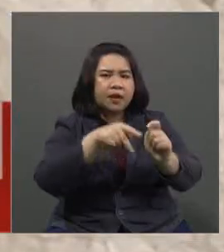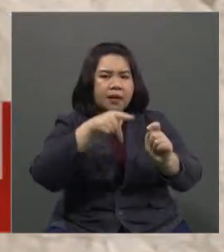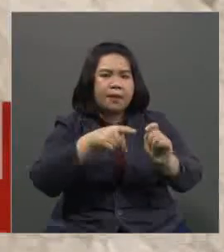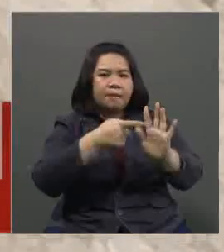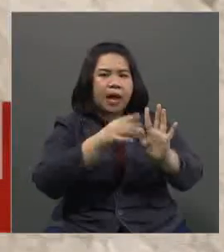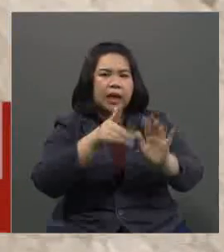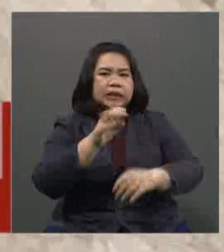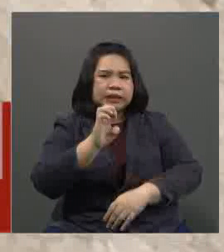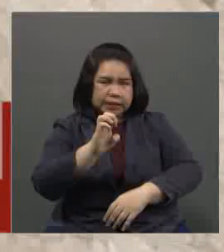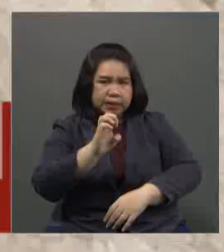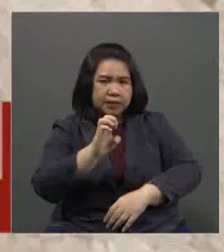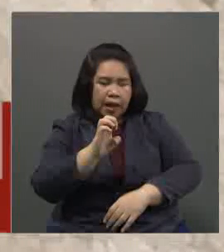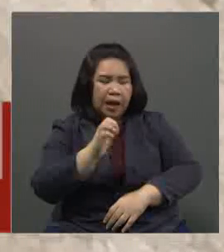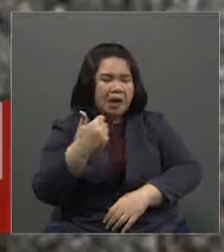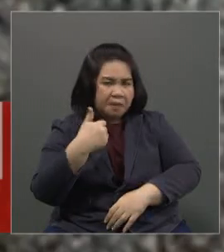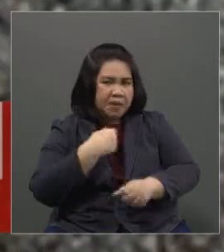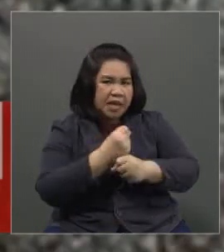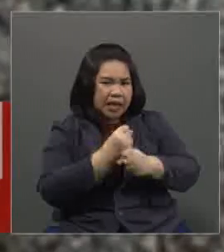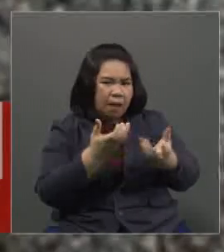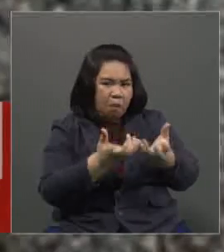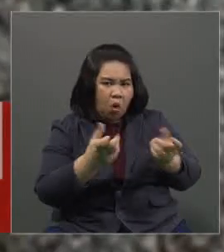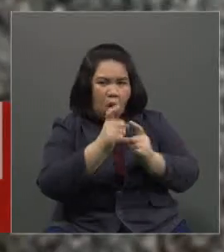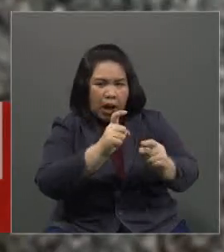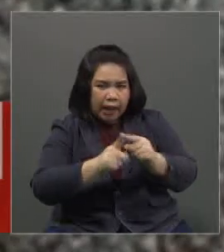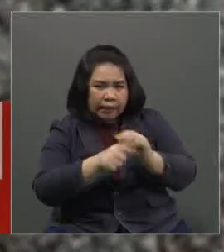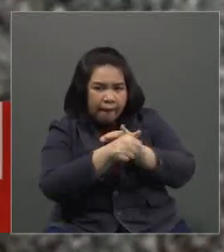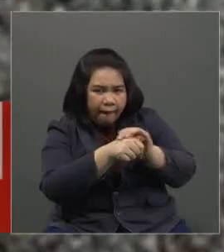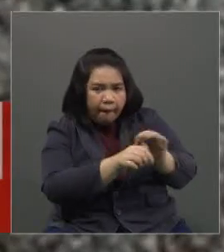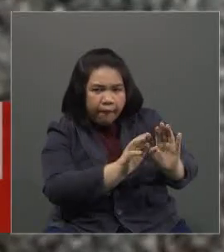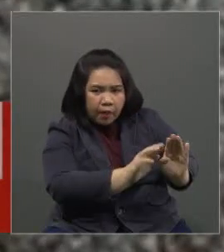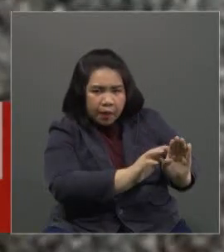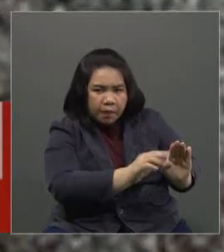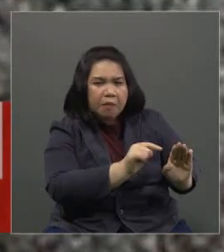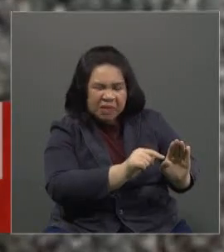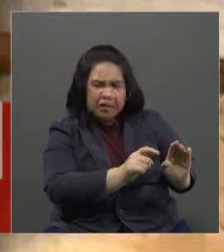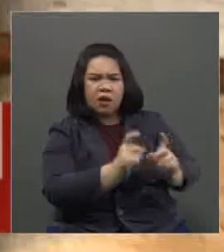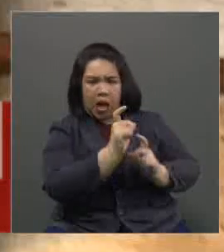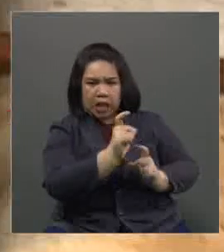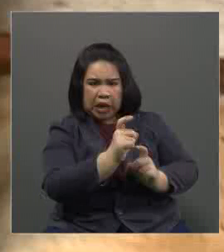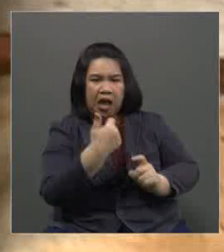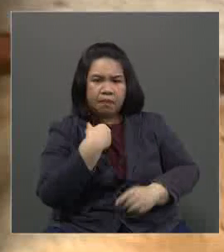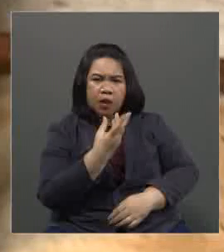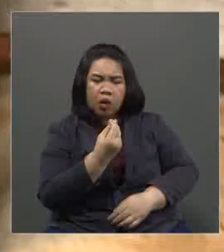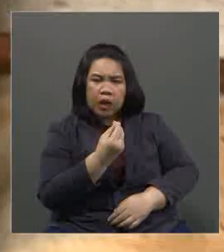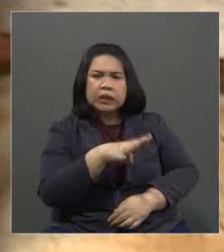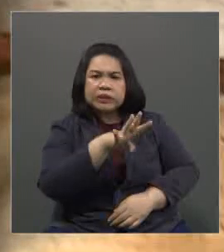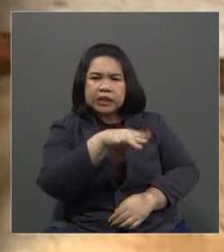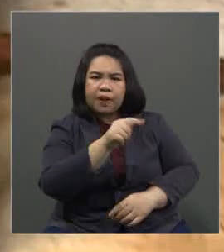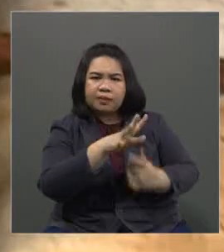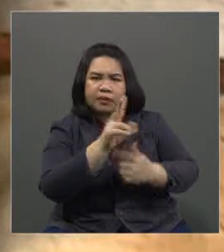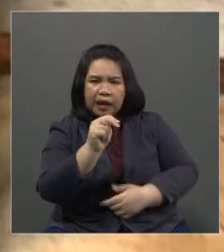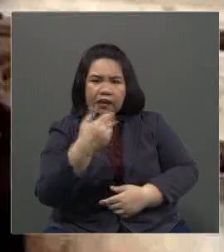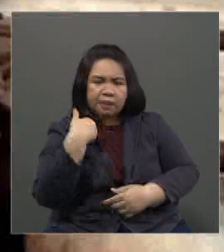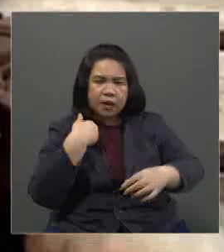พระนครศรีอยุทยาที่มีการลักลอบเก็บสารเคมีซึ่งถือว่าเป็นวัตถุอันตรายราวๆ 4,000ตันรวม 5